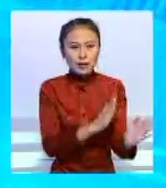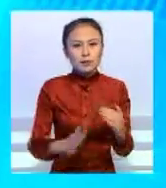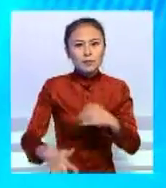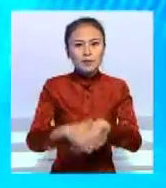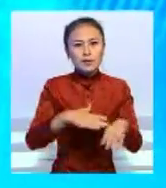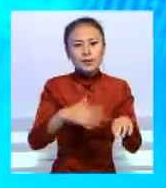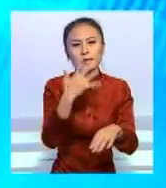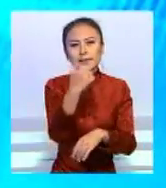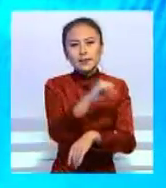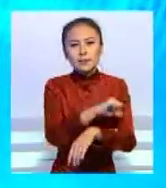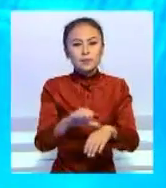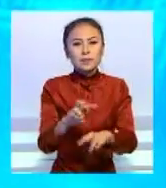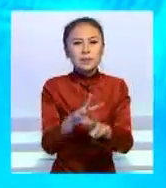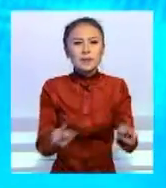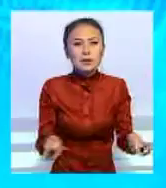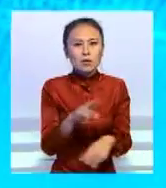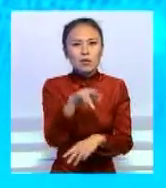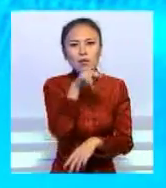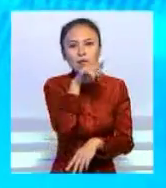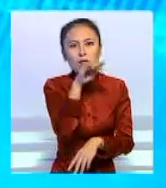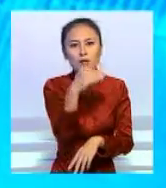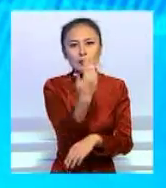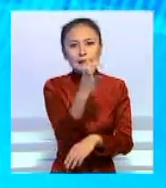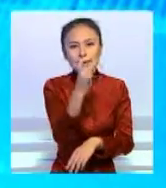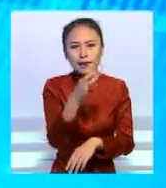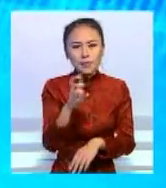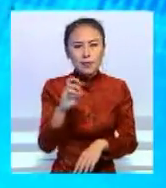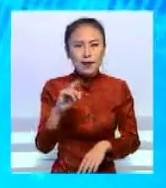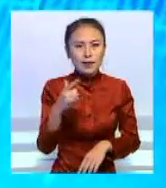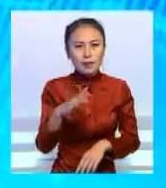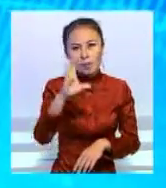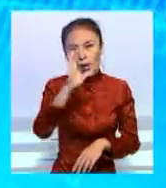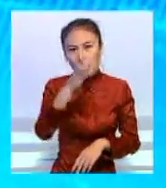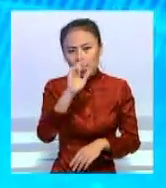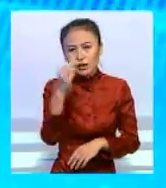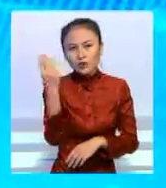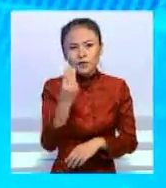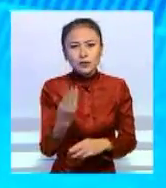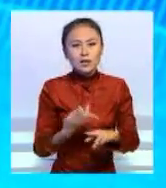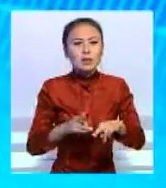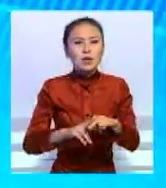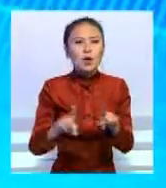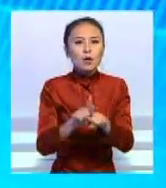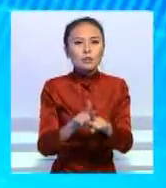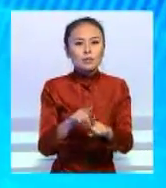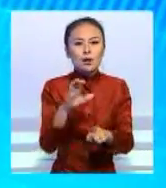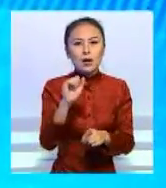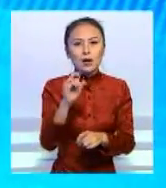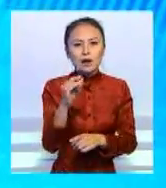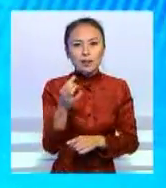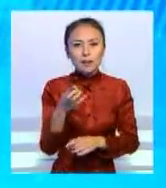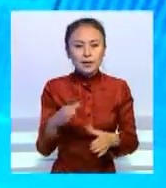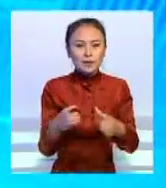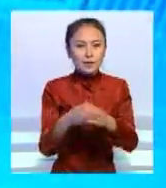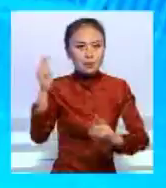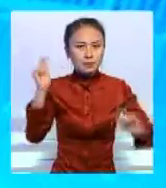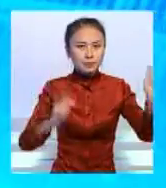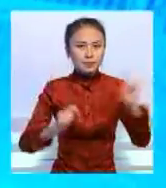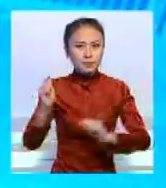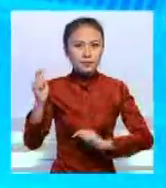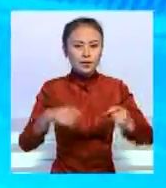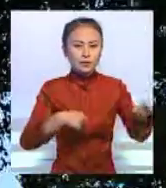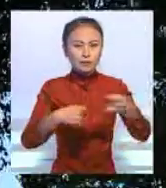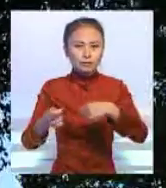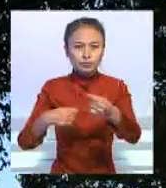ретте еліміздің сыртқы істер министрі Оңтүстік Корея, Сирия, Бельгия, Болгария, Швеция және Сауд Арабиясынан келген әріптестерімен